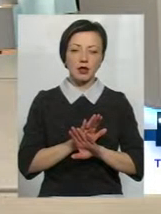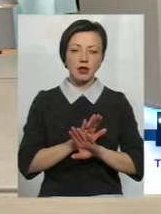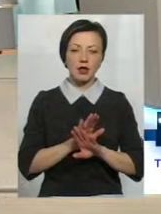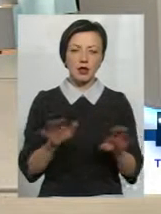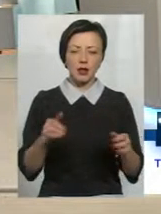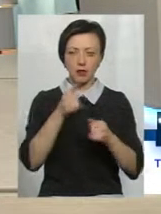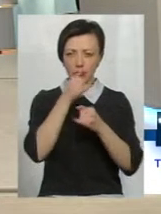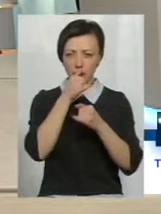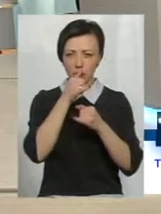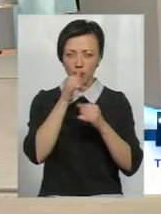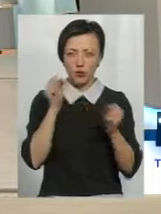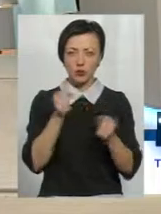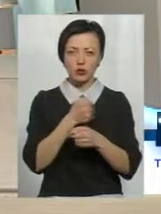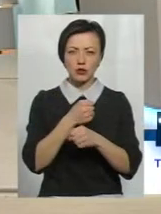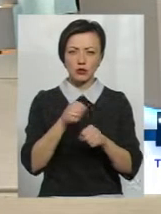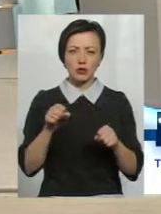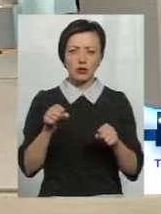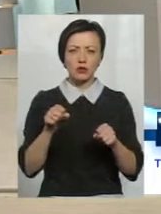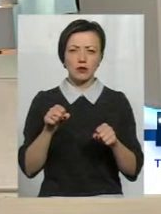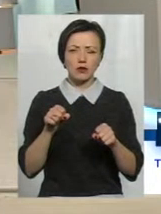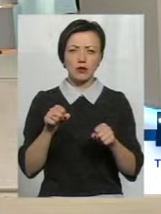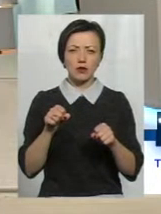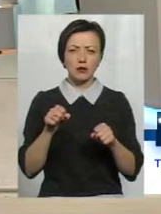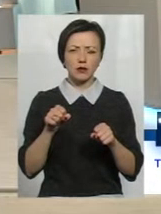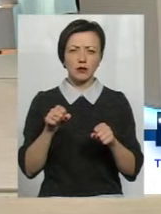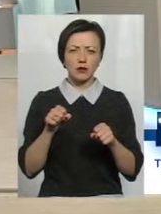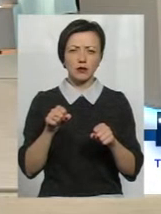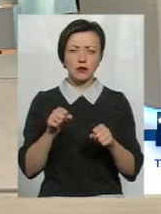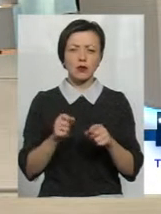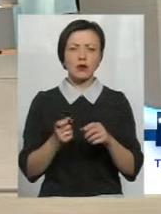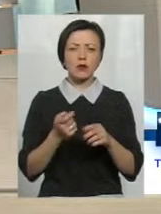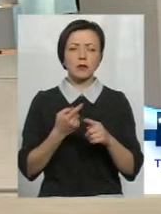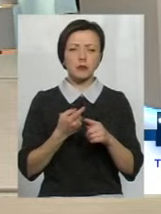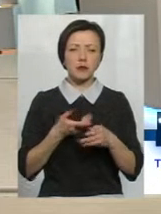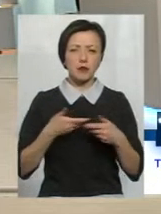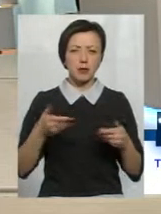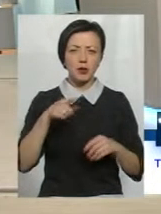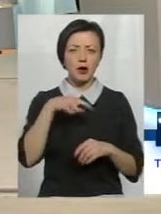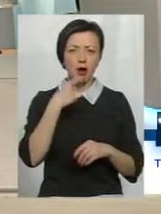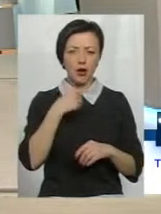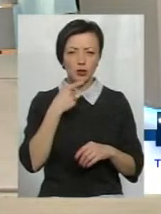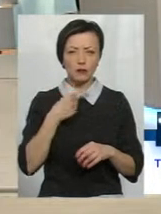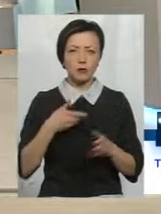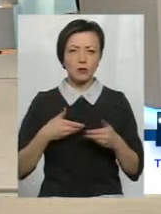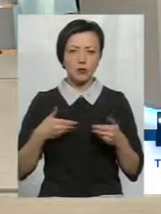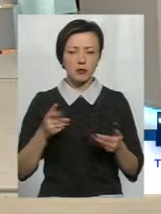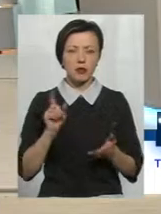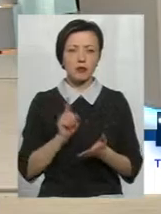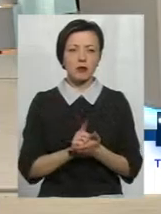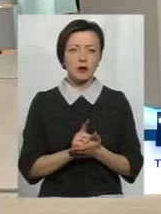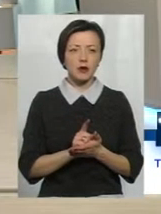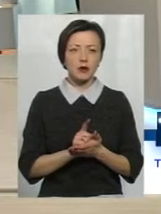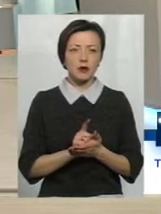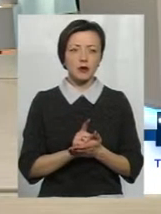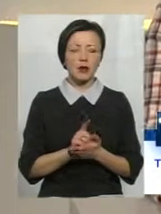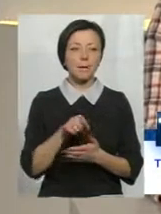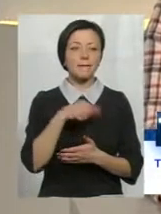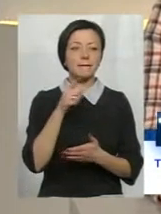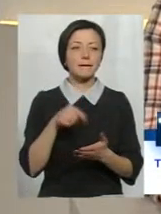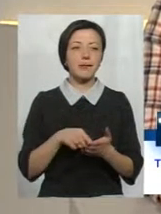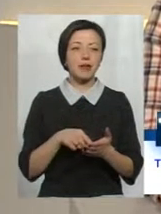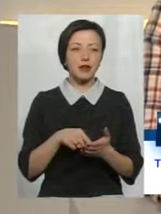відповідати оренді нашого села. От ми вітаємо, що ми маємо... Пане, я попрошу, яке у вас